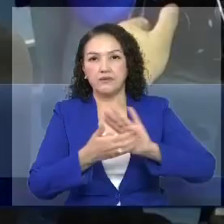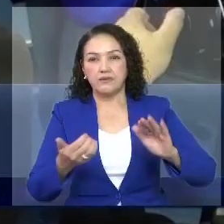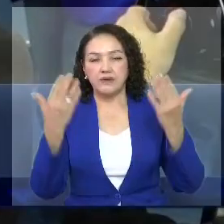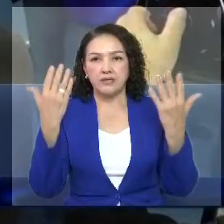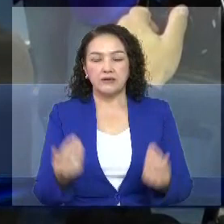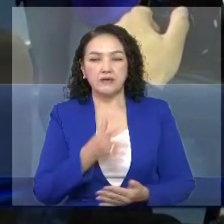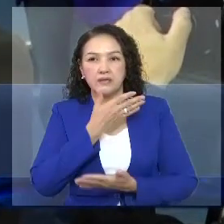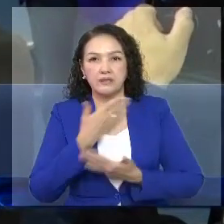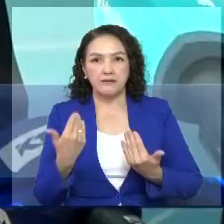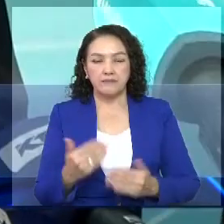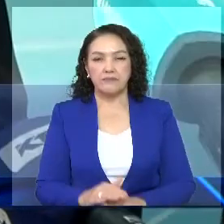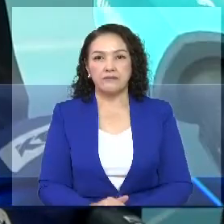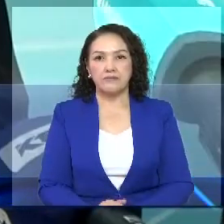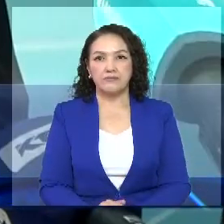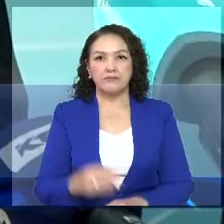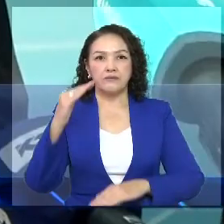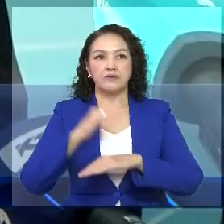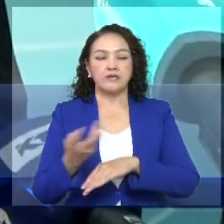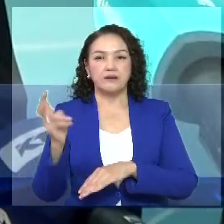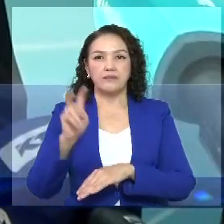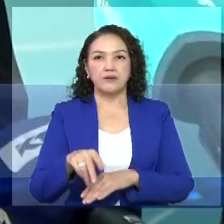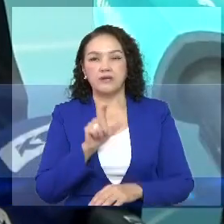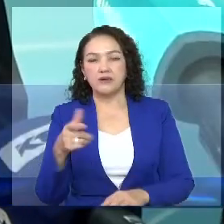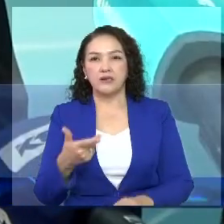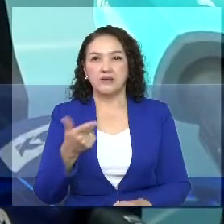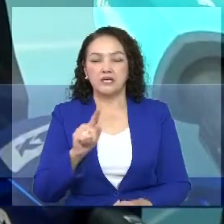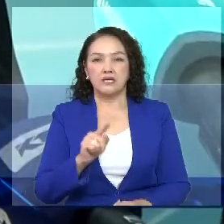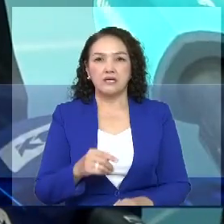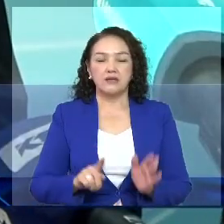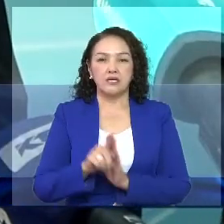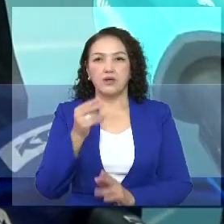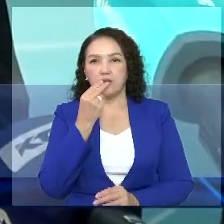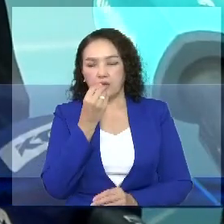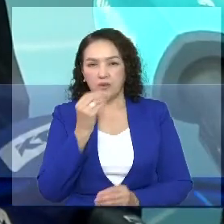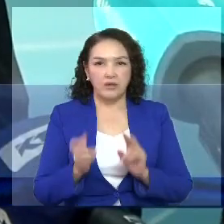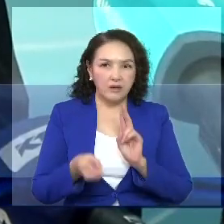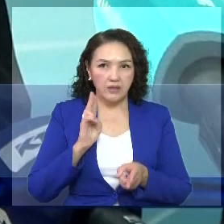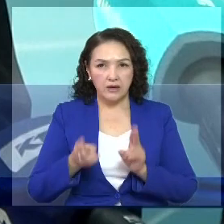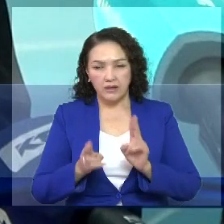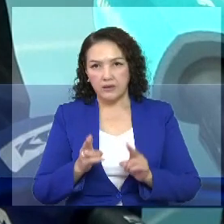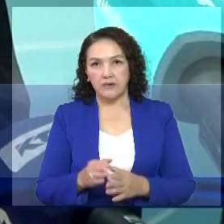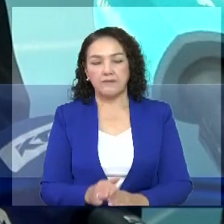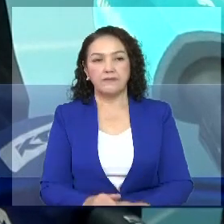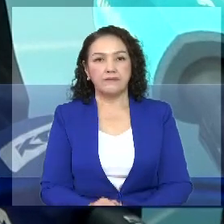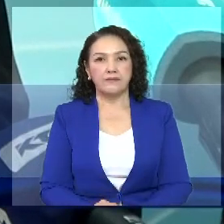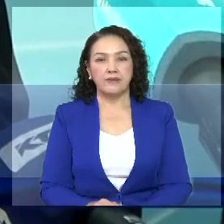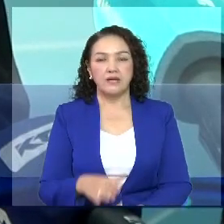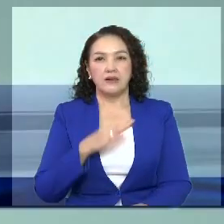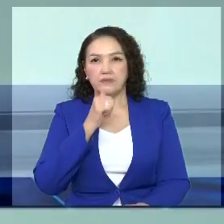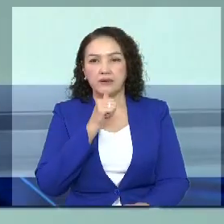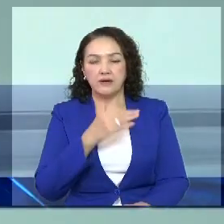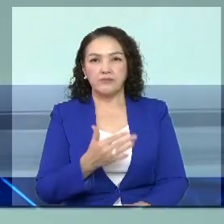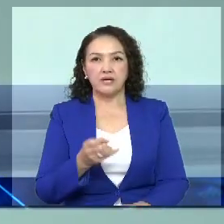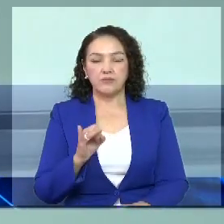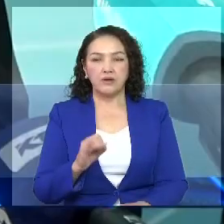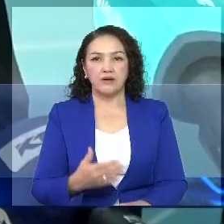сегодняшнее время не поступало. Вечером пришли люди, газа целый день не было, начали кушать, готовить и так далее. При потреблении газовых